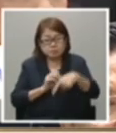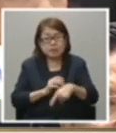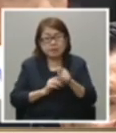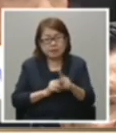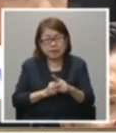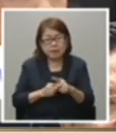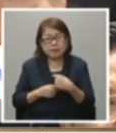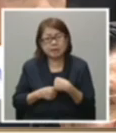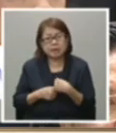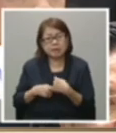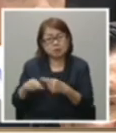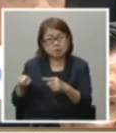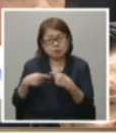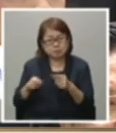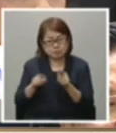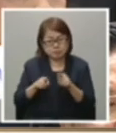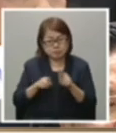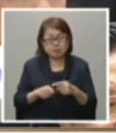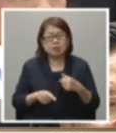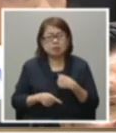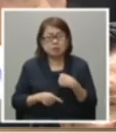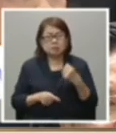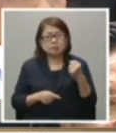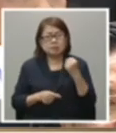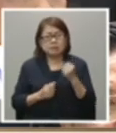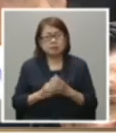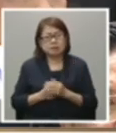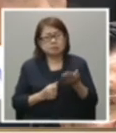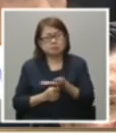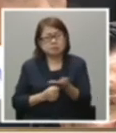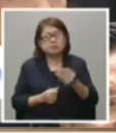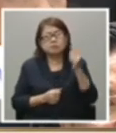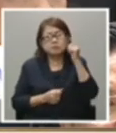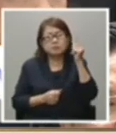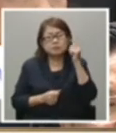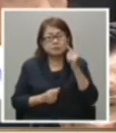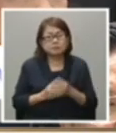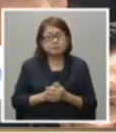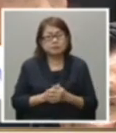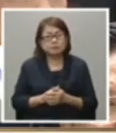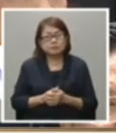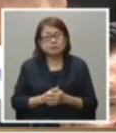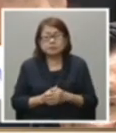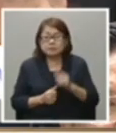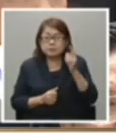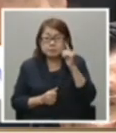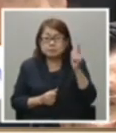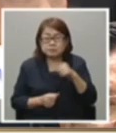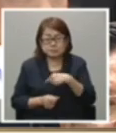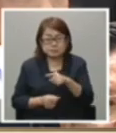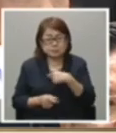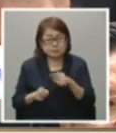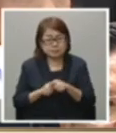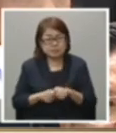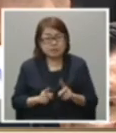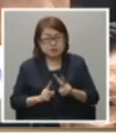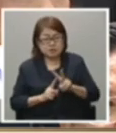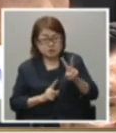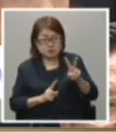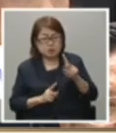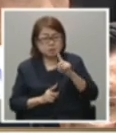คะดิฉันมั่นใจว่าหลายๆคนมีความคิดเห็นในเรื่องนี้คำถามที่สอง